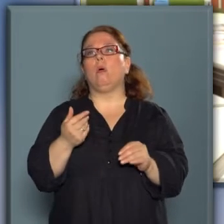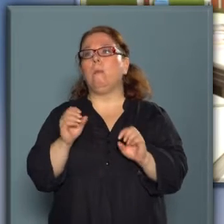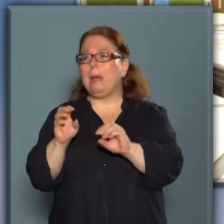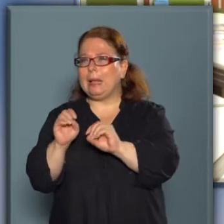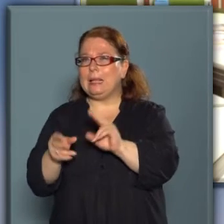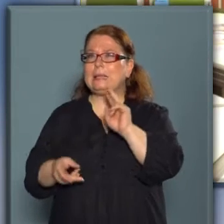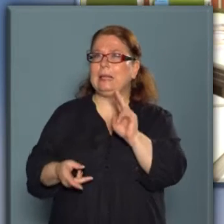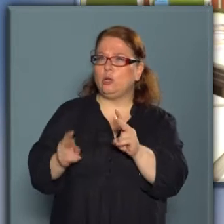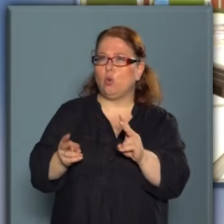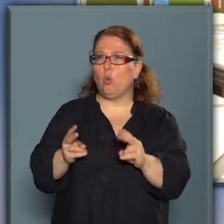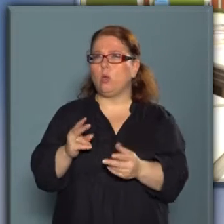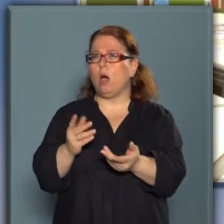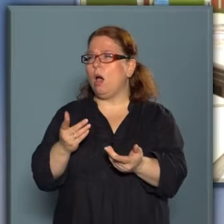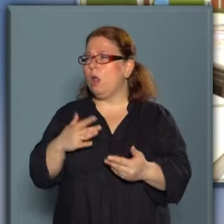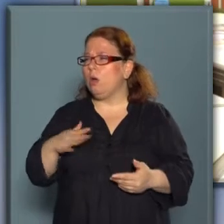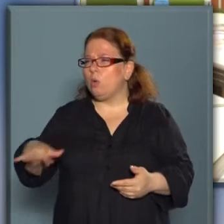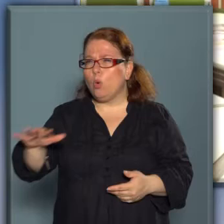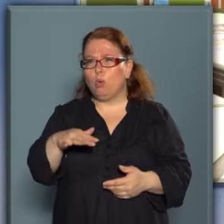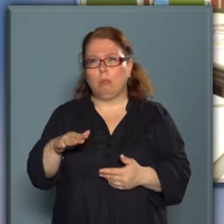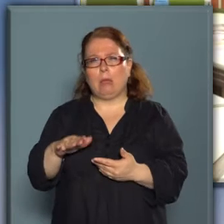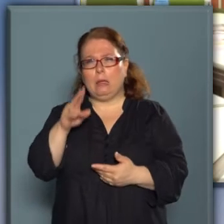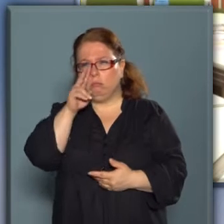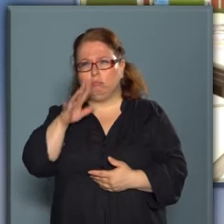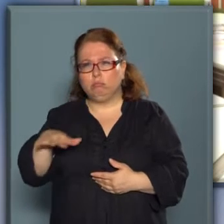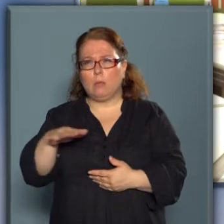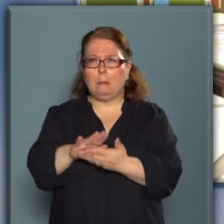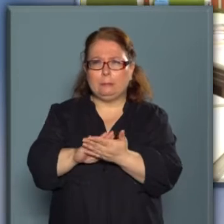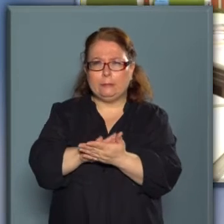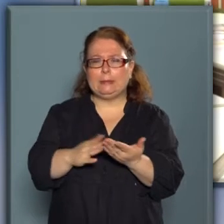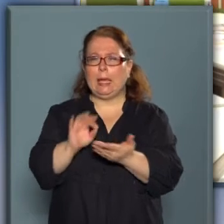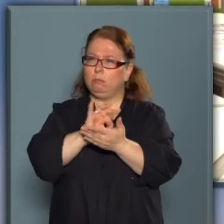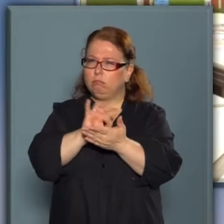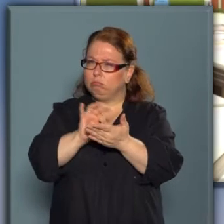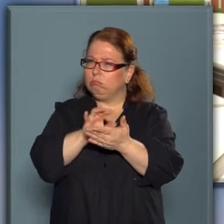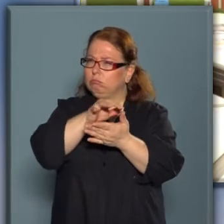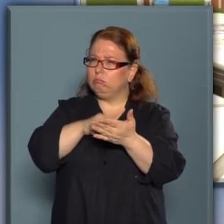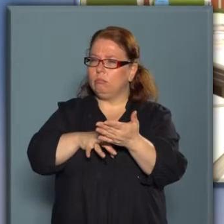rendezgettek be, milyen nagyon sanyarú körülmények között éltek, és mivel